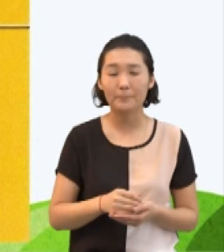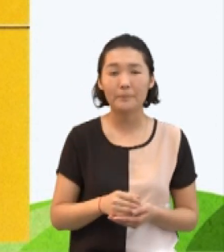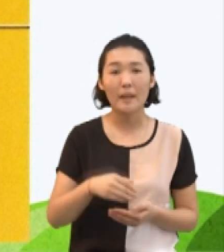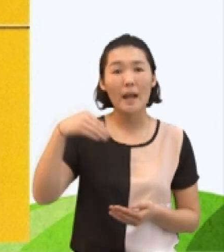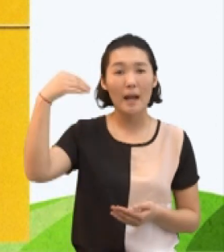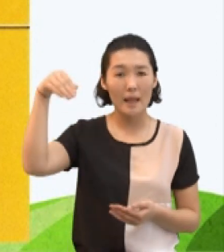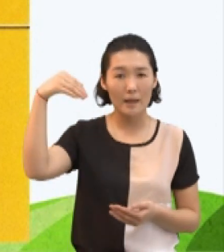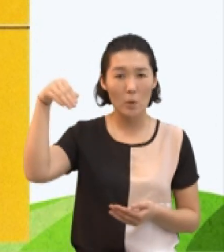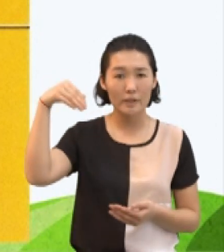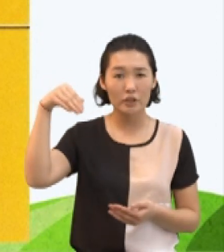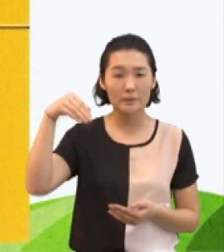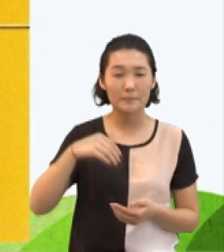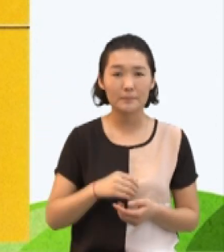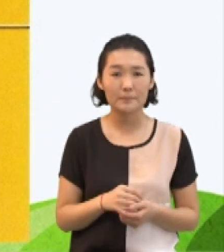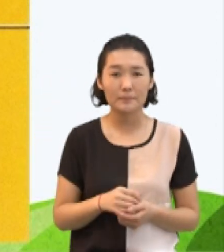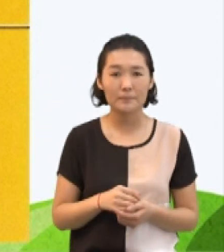Колокольчик.